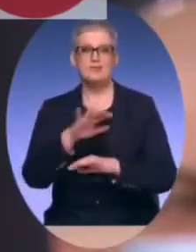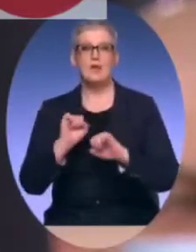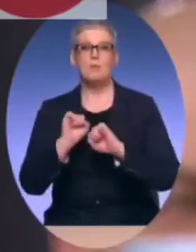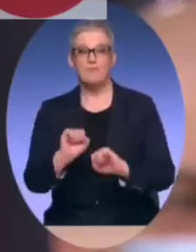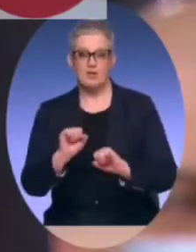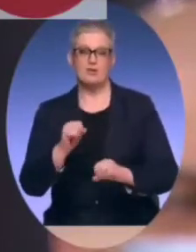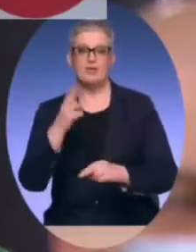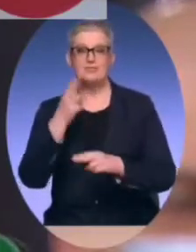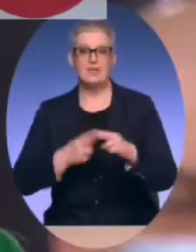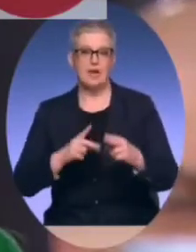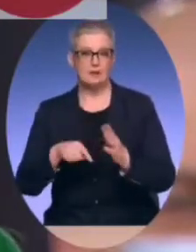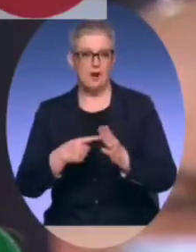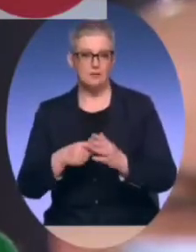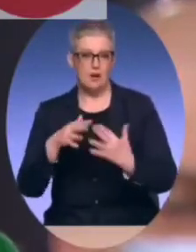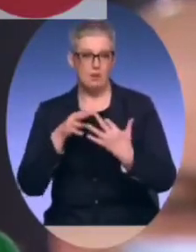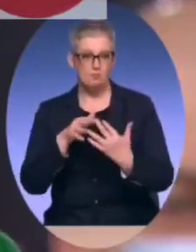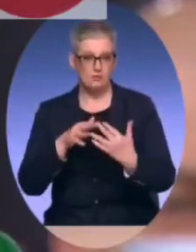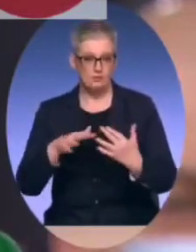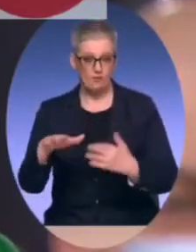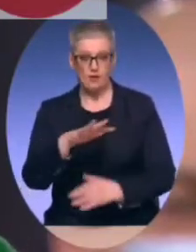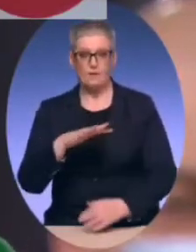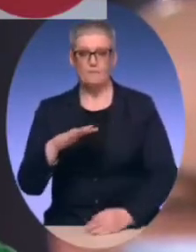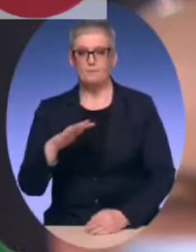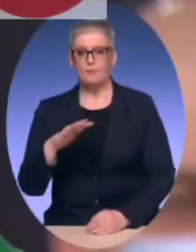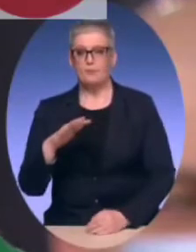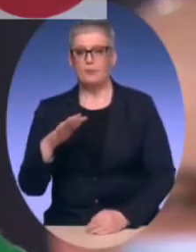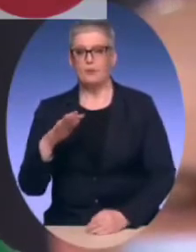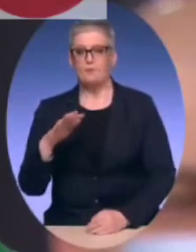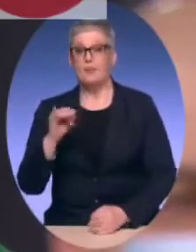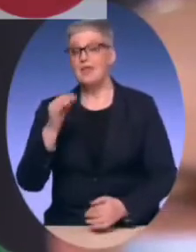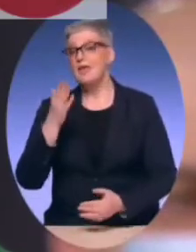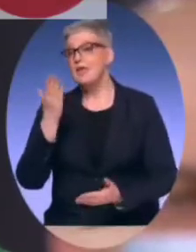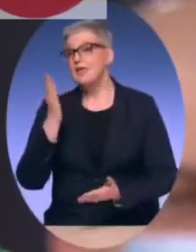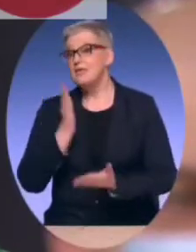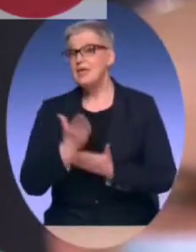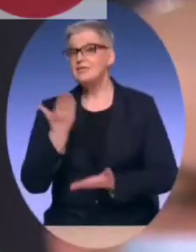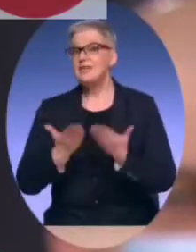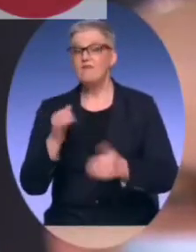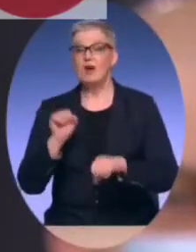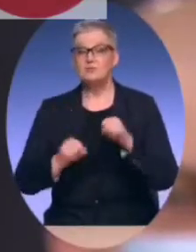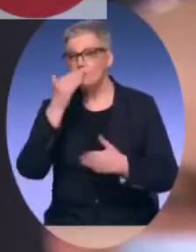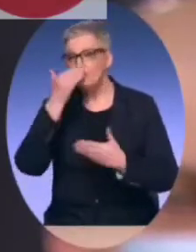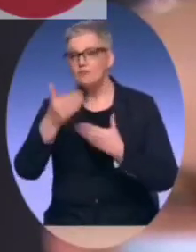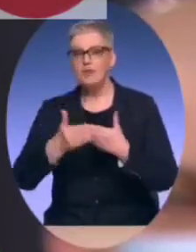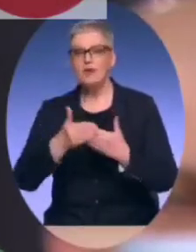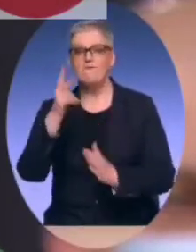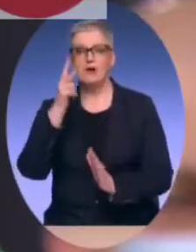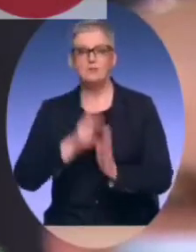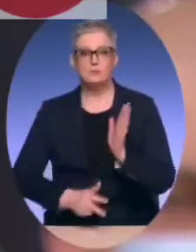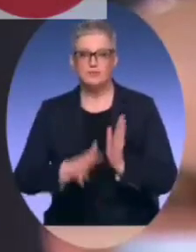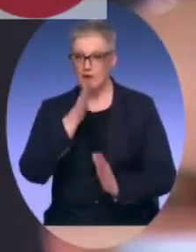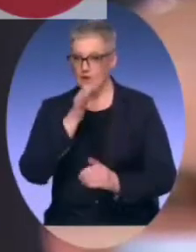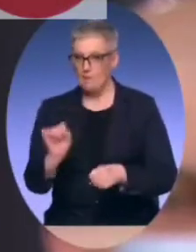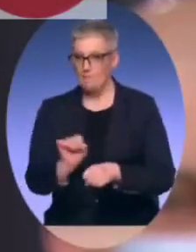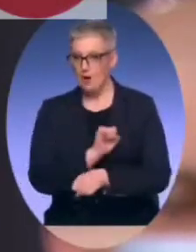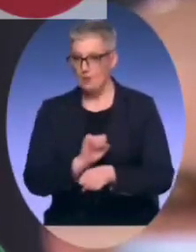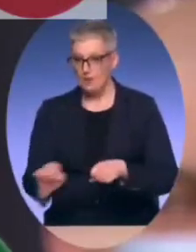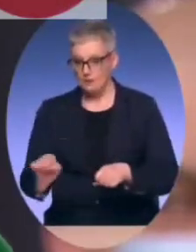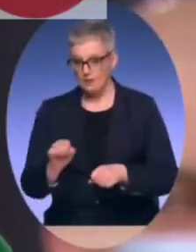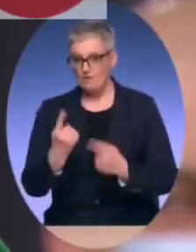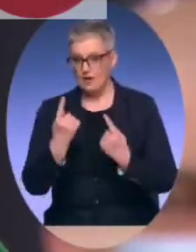музея-заповедника «Сталинградская битва». И есть ли возможность в преддверии 80-летия Победы в Великой Отечественной